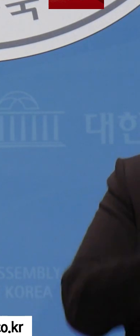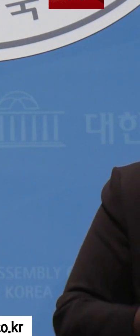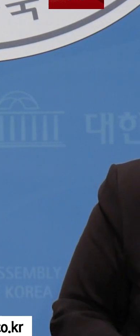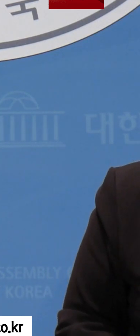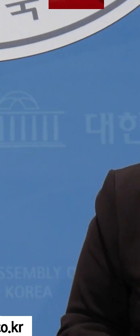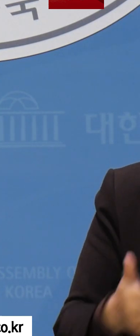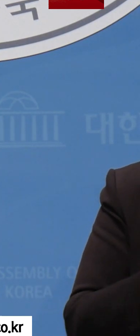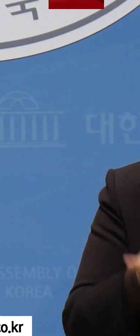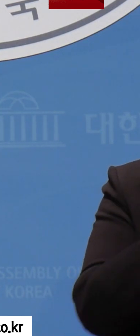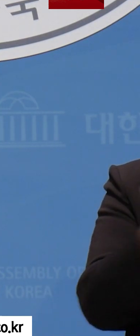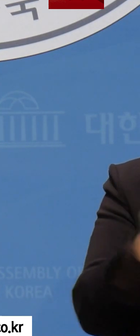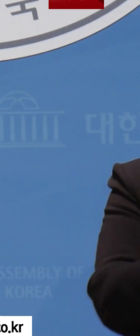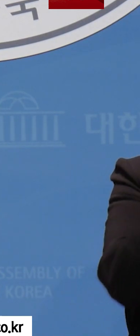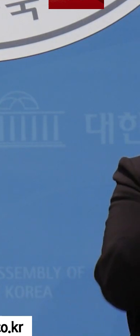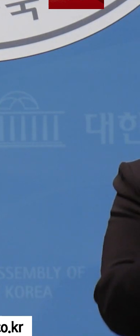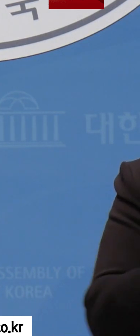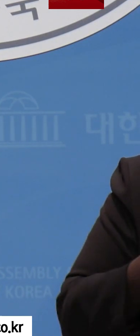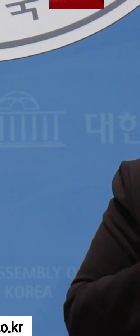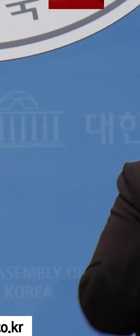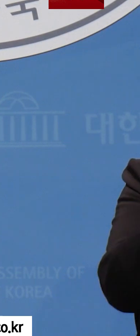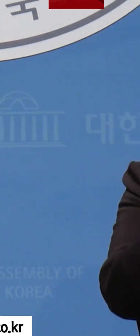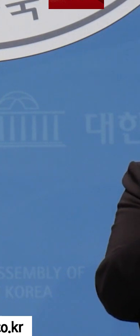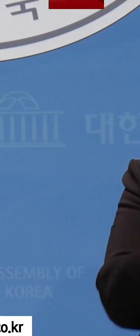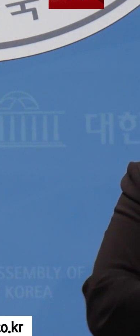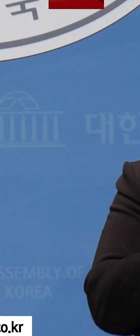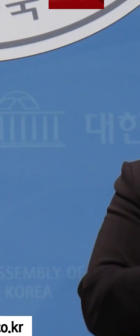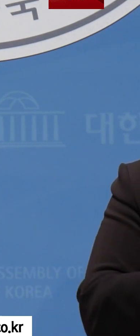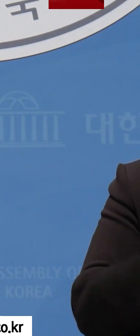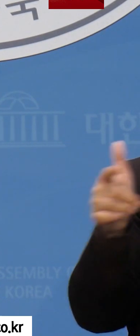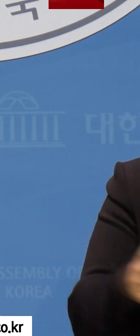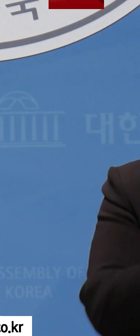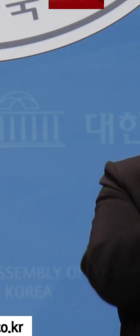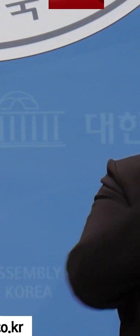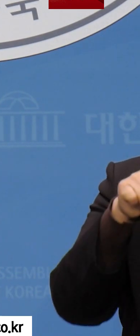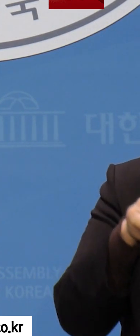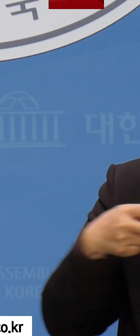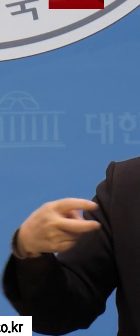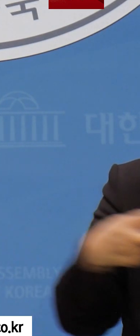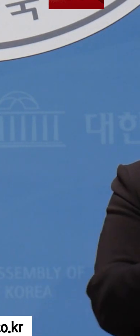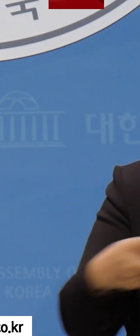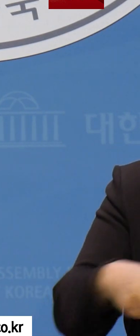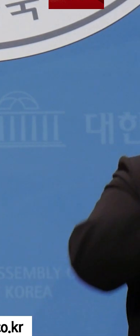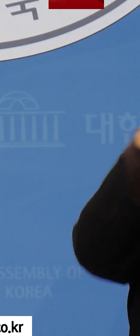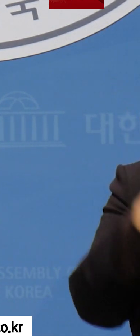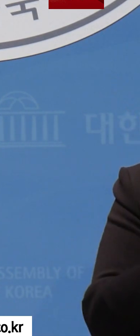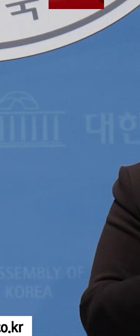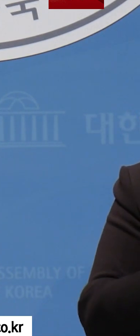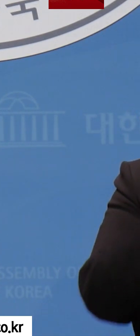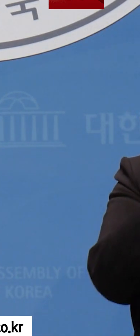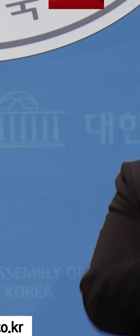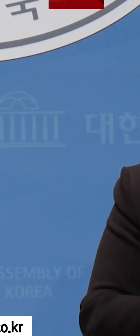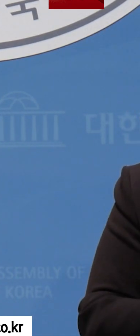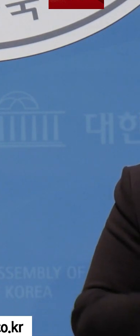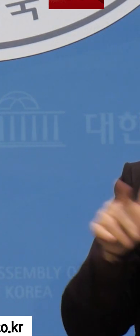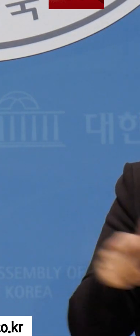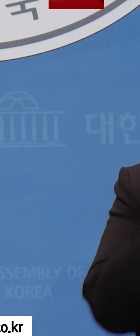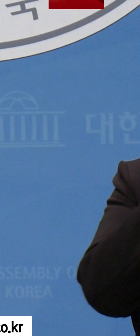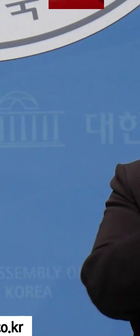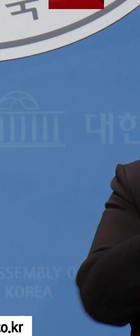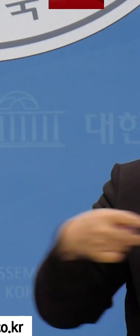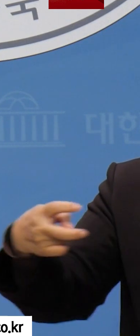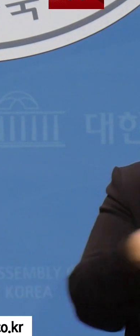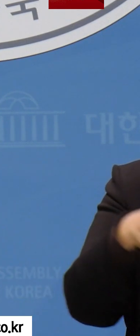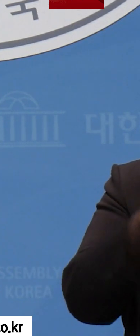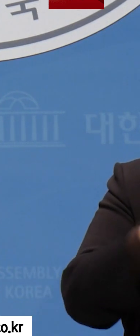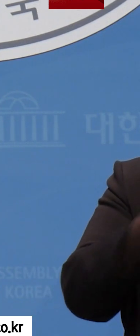현재 각 도시의 주요 간선도로의 일 평균 교통량은 전국 일반 국도 하루 평균 교통량의 몇